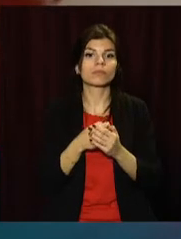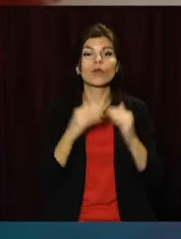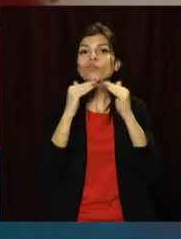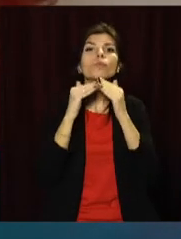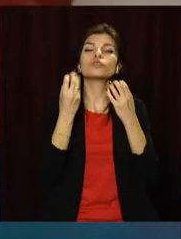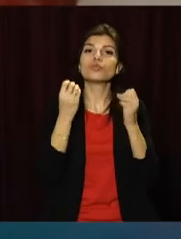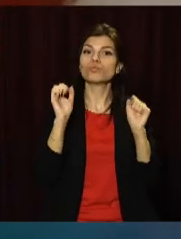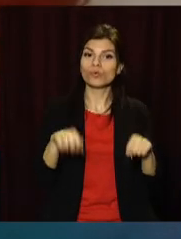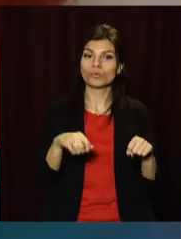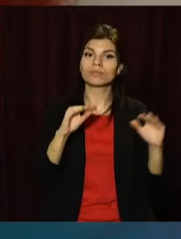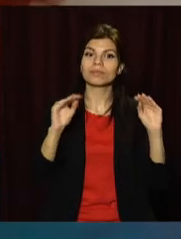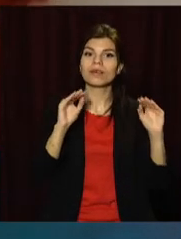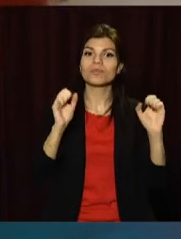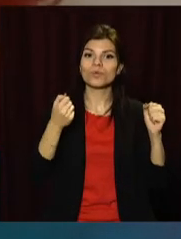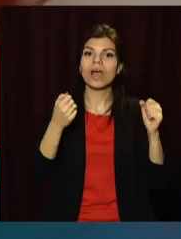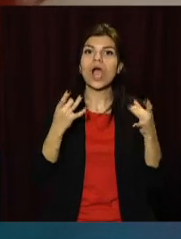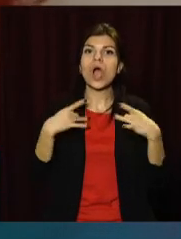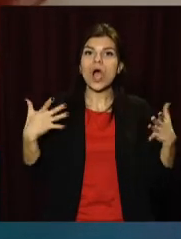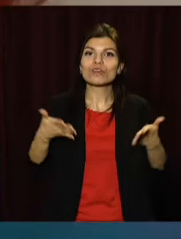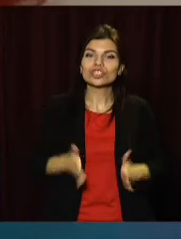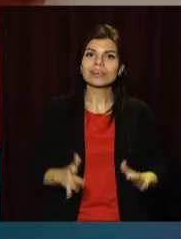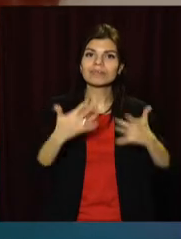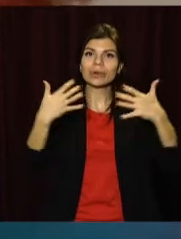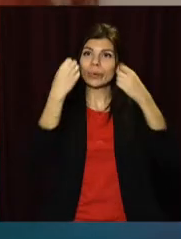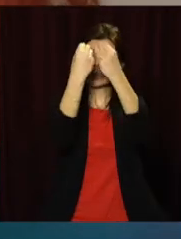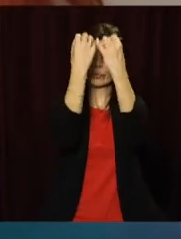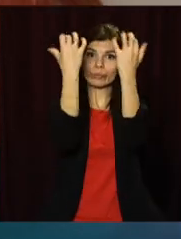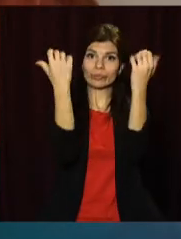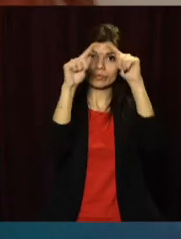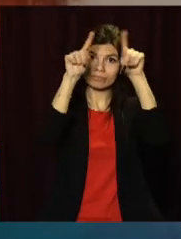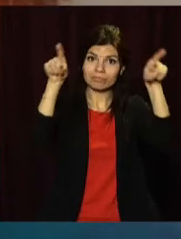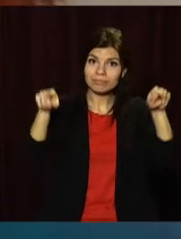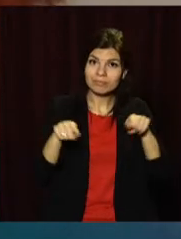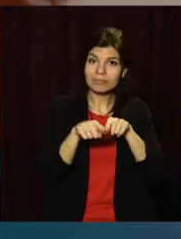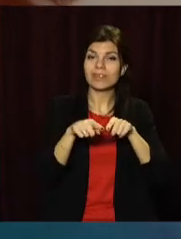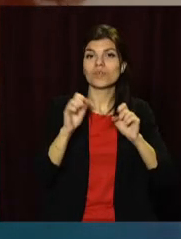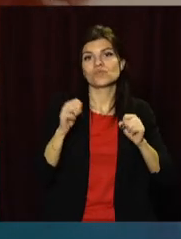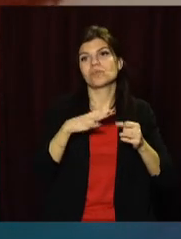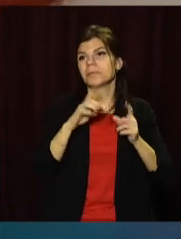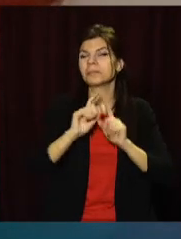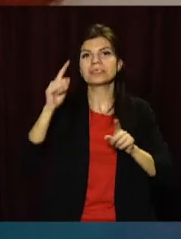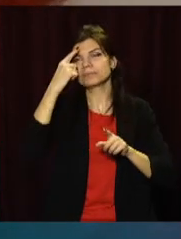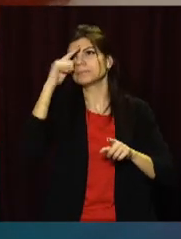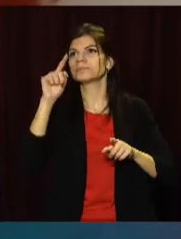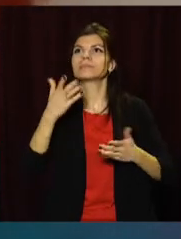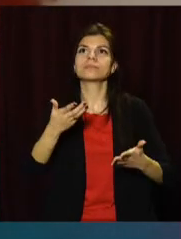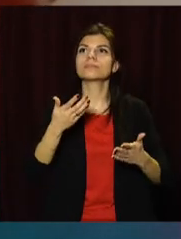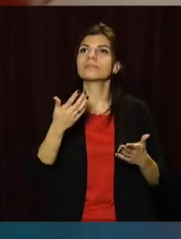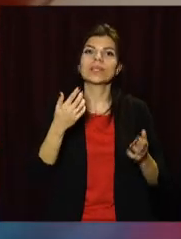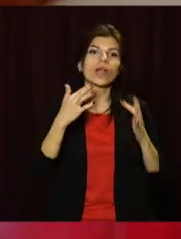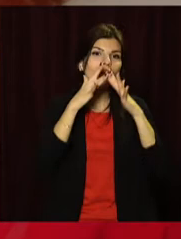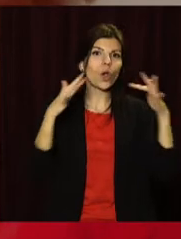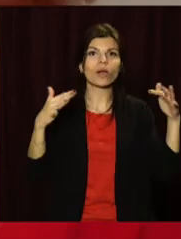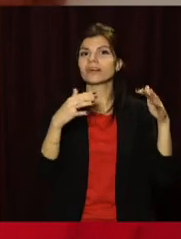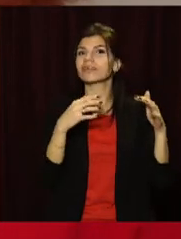еще можно украсить красивыми рождественскими венками. Это могут быть разные небольшие композиции в виде альтернативных